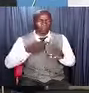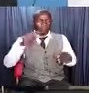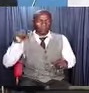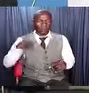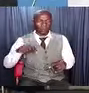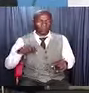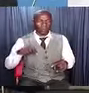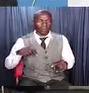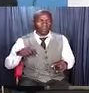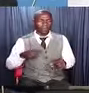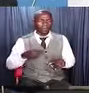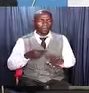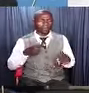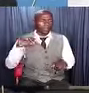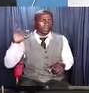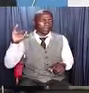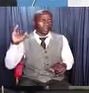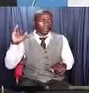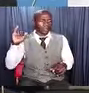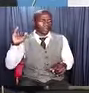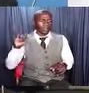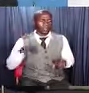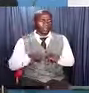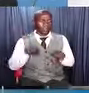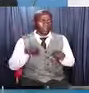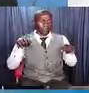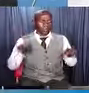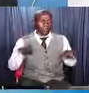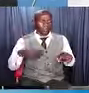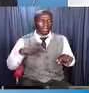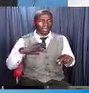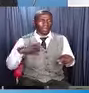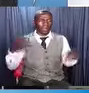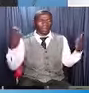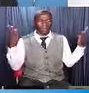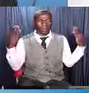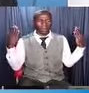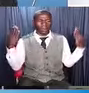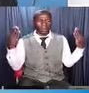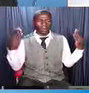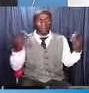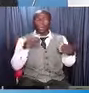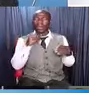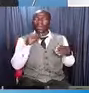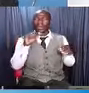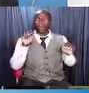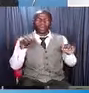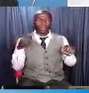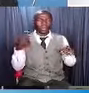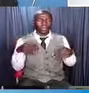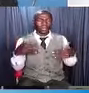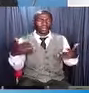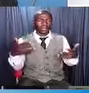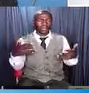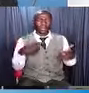sasa, from now, tangu jana, from yesterday, na sasa, and today, na hata milele, and forever, uwezi mwenyewe kijana, you cannot be able to do